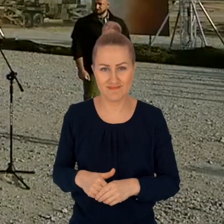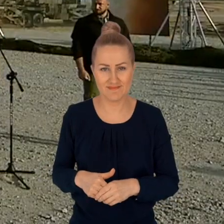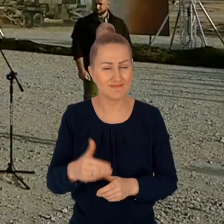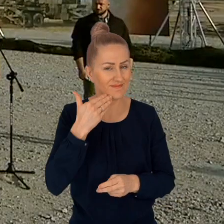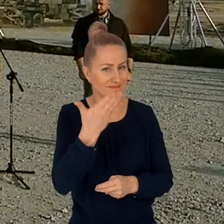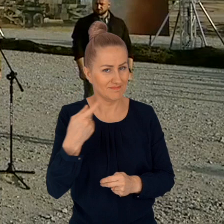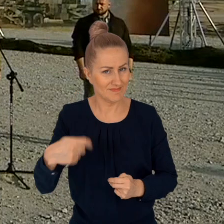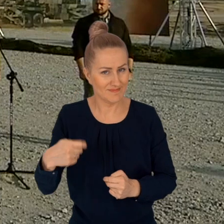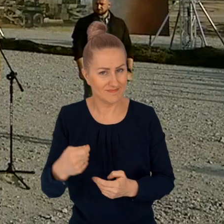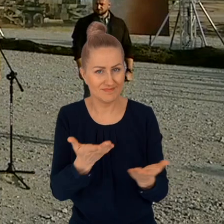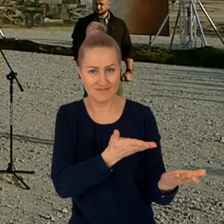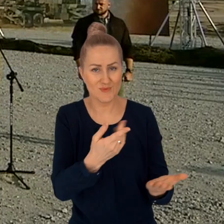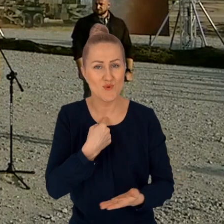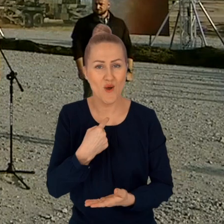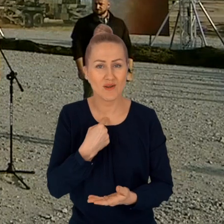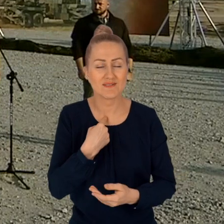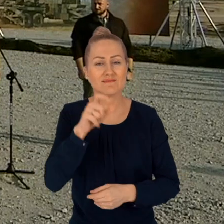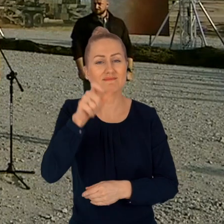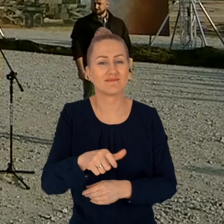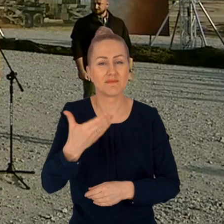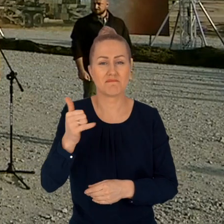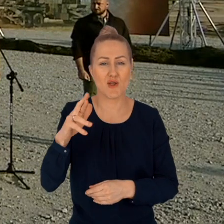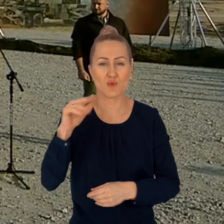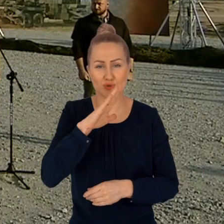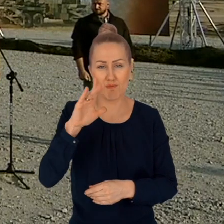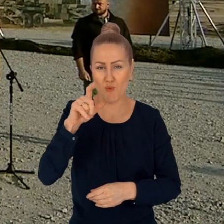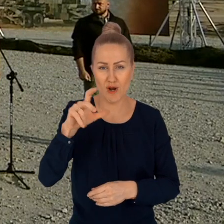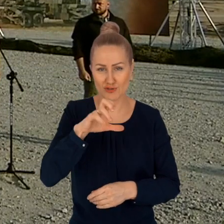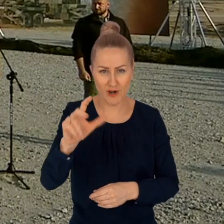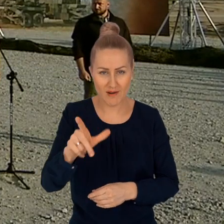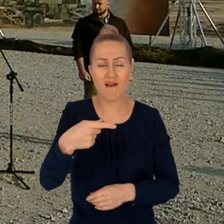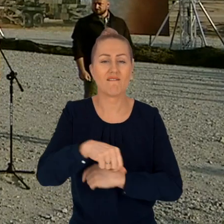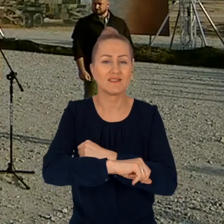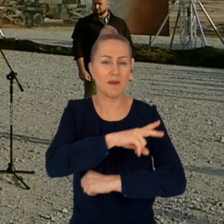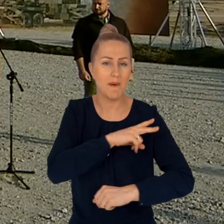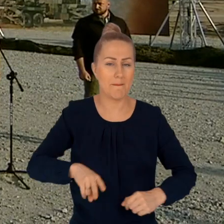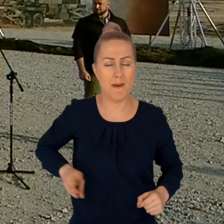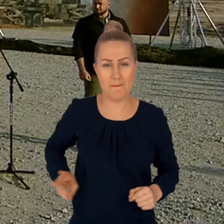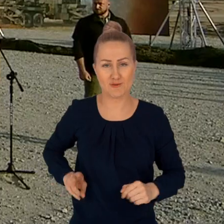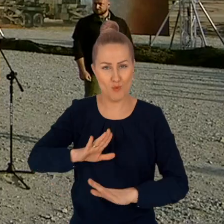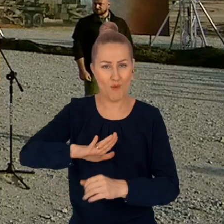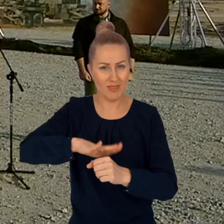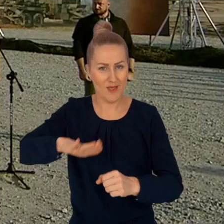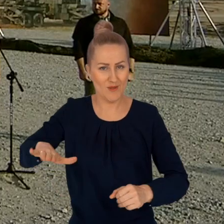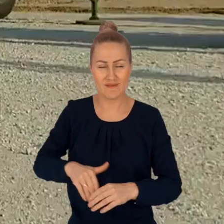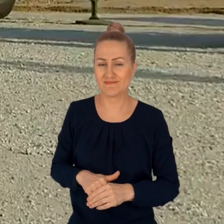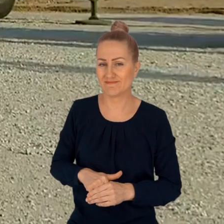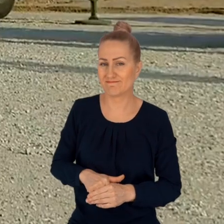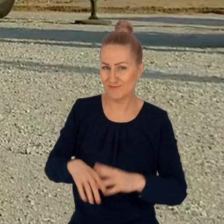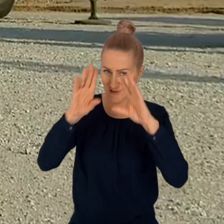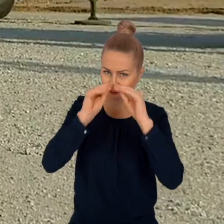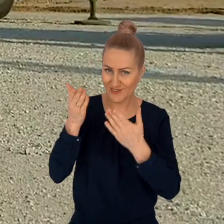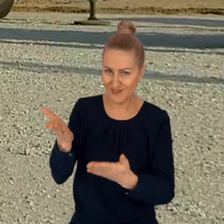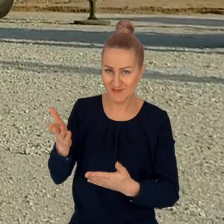Dziękuję, panie prezydencie. Bardzo proszę o zabranie głosu pana Mariusza Błaszczaka, wicepremiera, ministra obrony narodowej. Szanowny panie